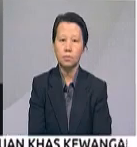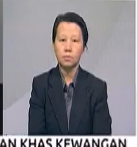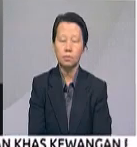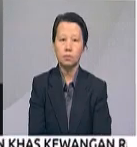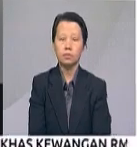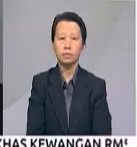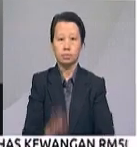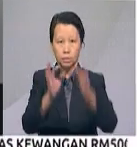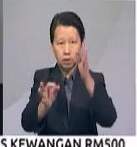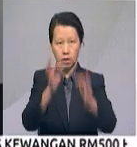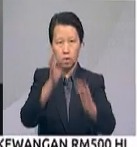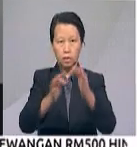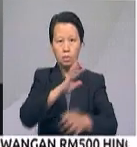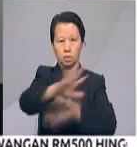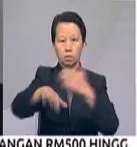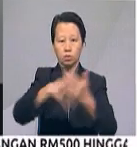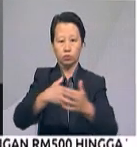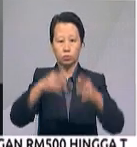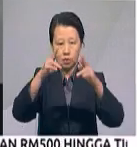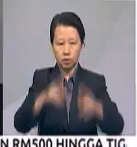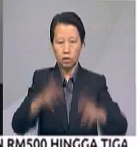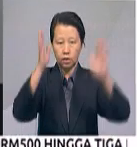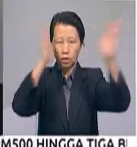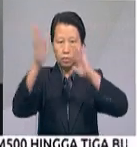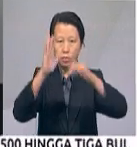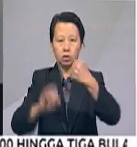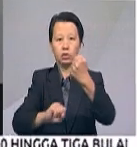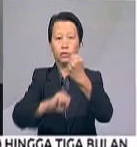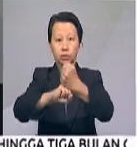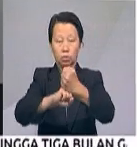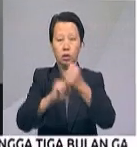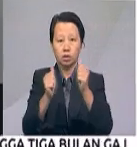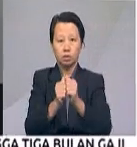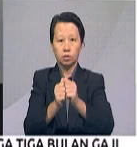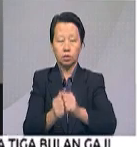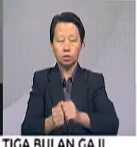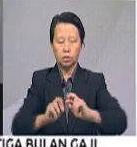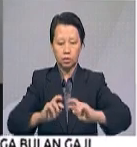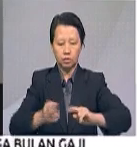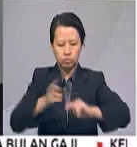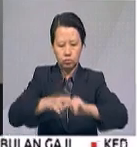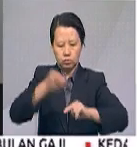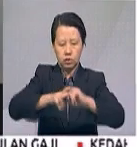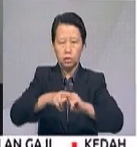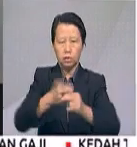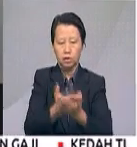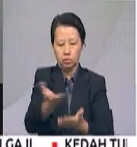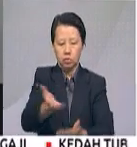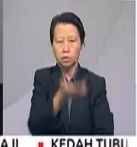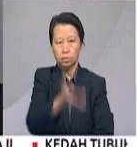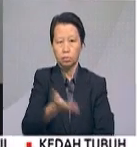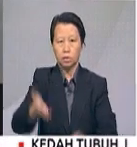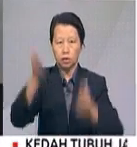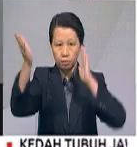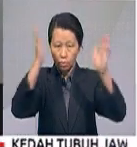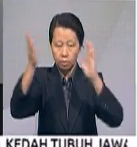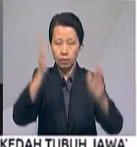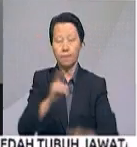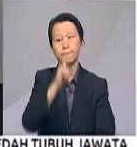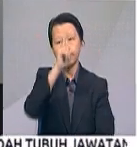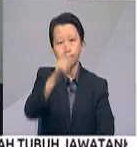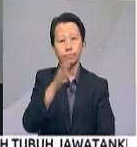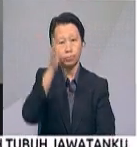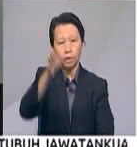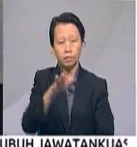Kiranya semua rakyat Malaysia menyokong inisiatif ini dengan mempertingkatkan pembelian barangan tempatan, sudah tentu ianya